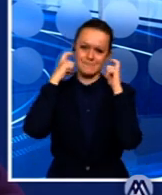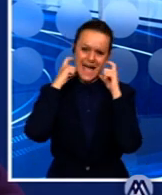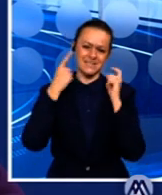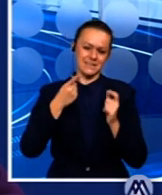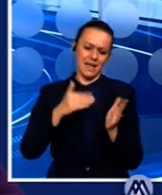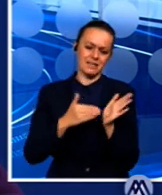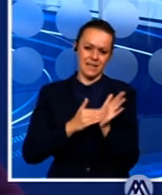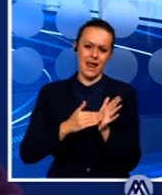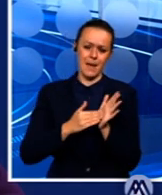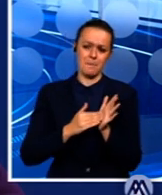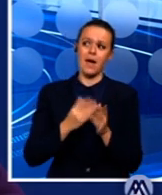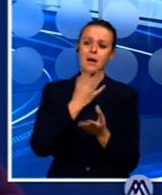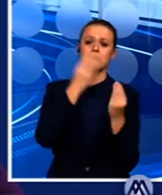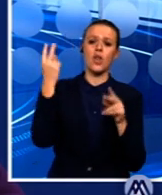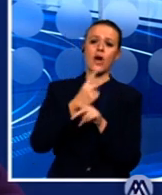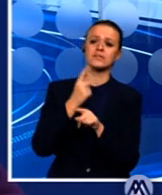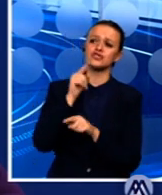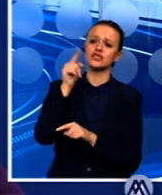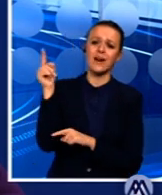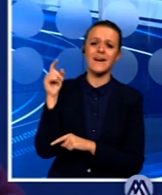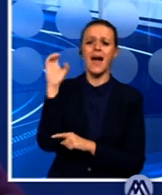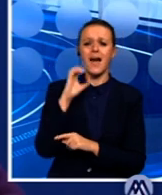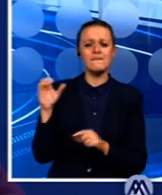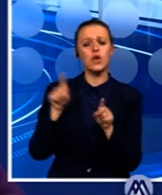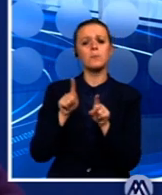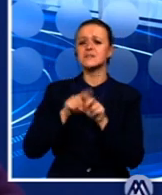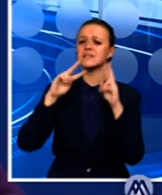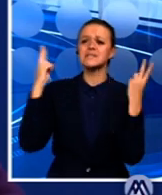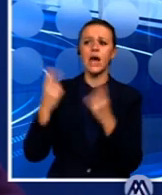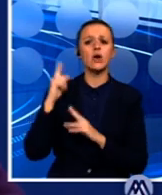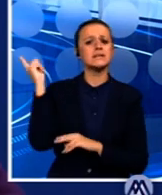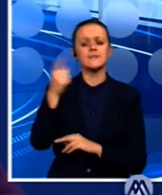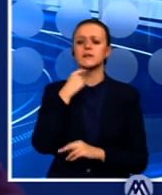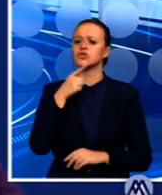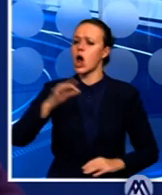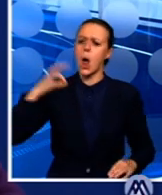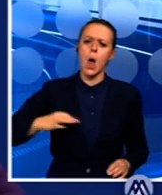i u Evropi i u svetu su uvele ovu meru kao obavezujuću.